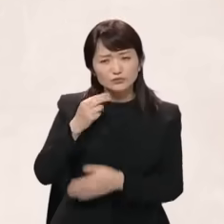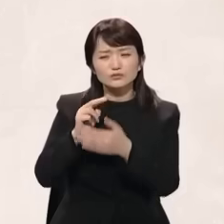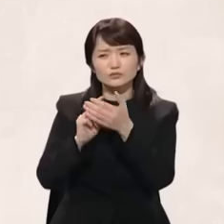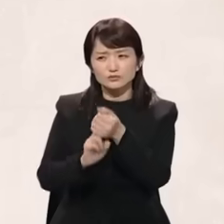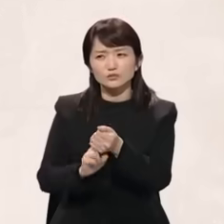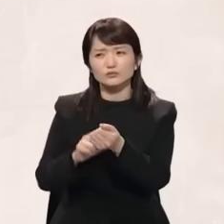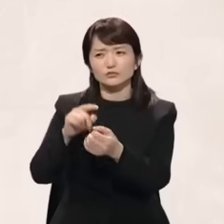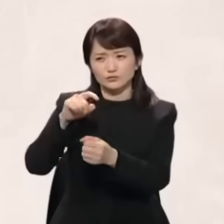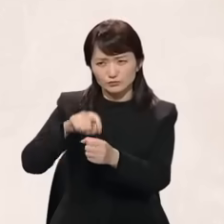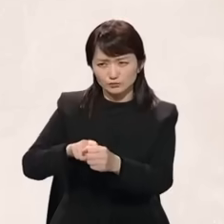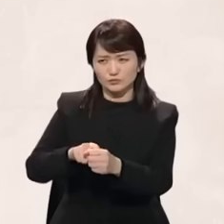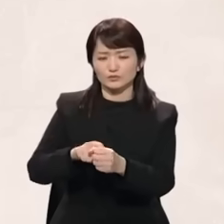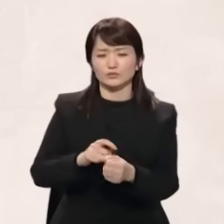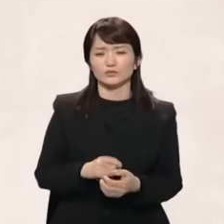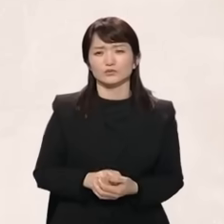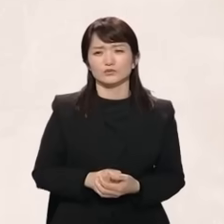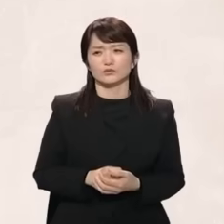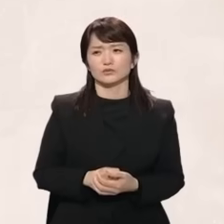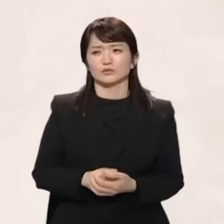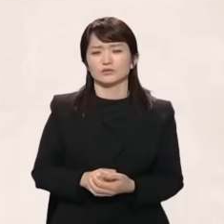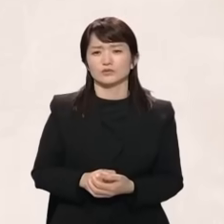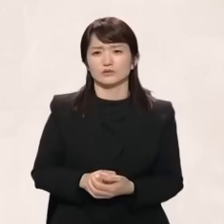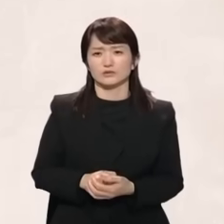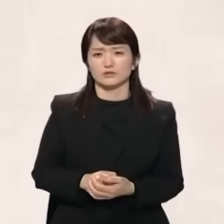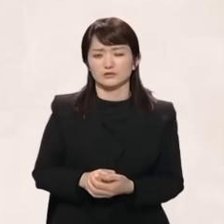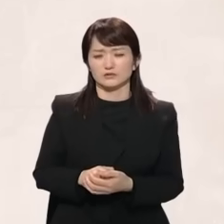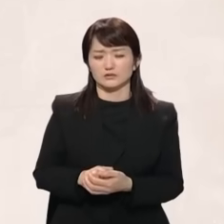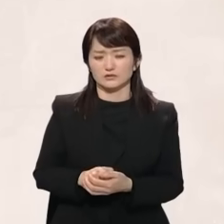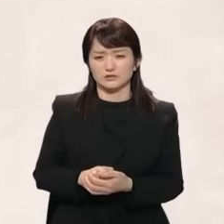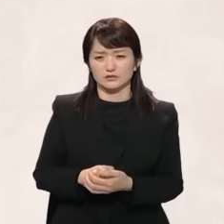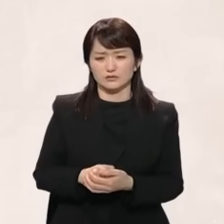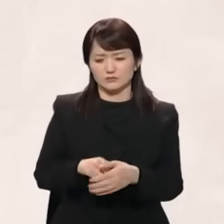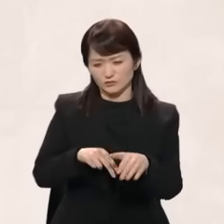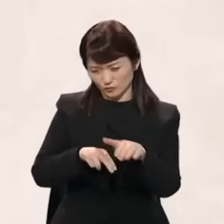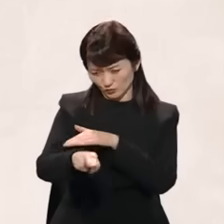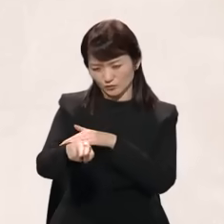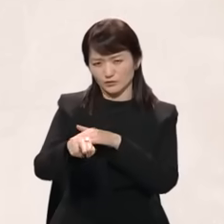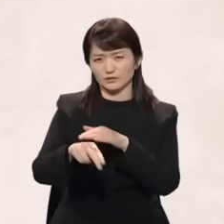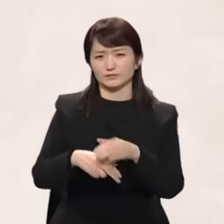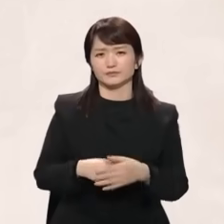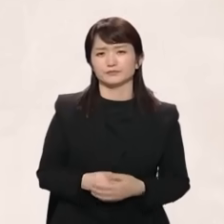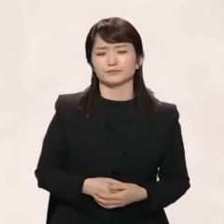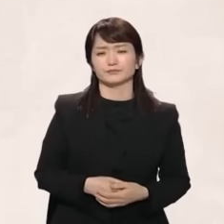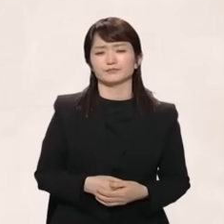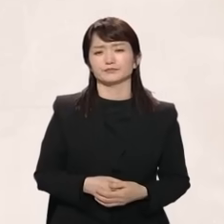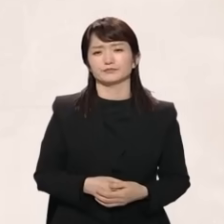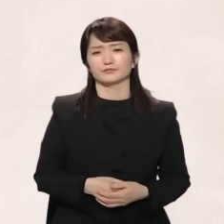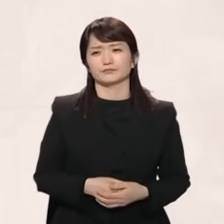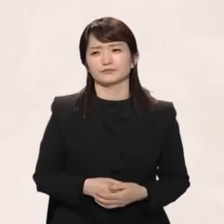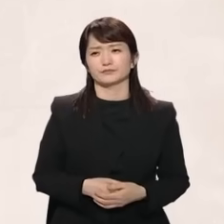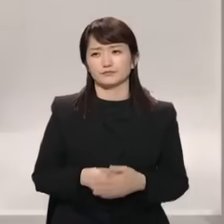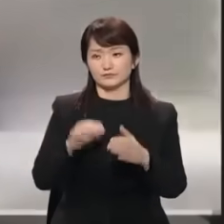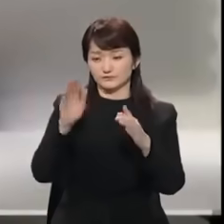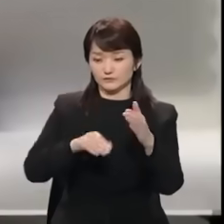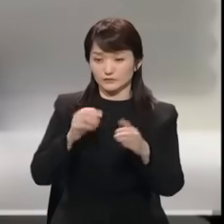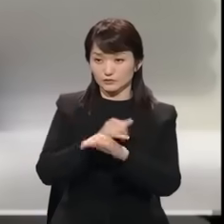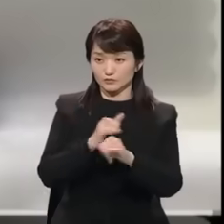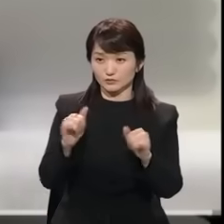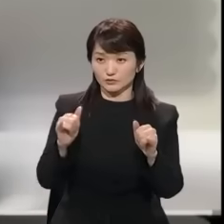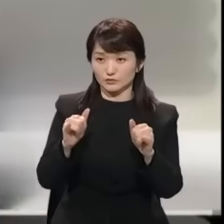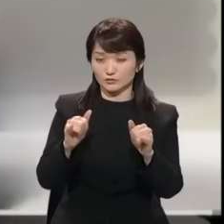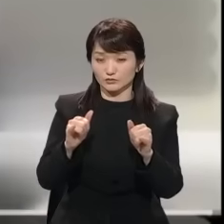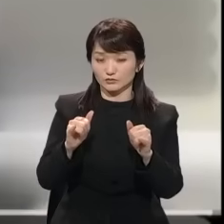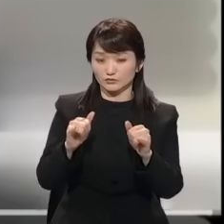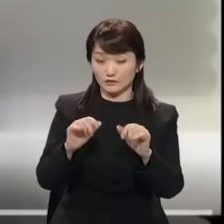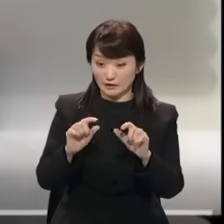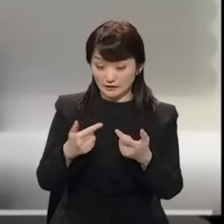위해서 또다시 이렇게 무리해서 도망간 것이다 라고 지금 얘기를 하고 있는 거고요. 근데 뭐 공무원이라고 배지 다는 것도 아니고 공무원